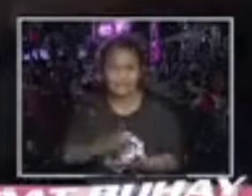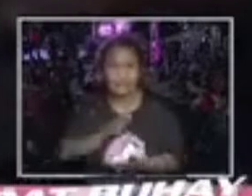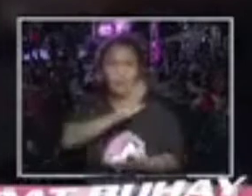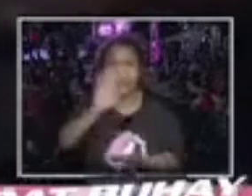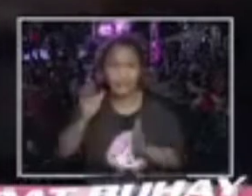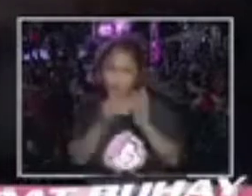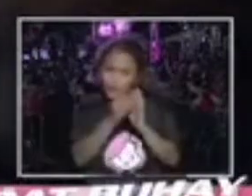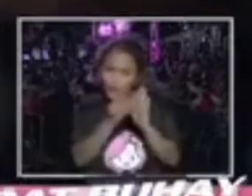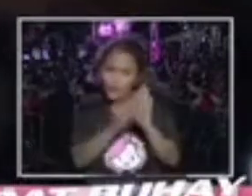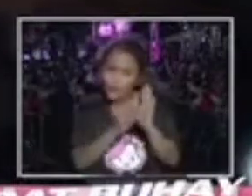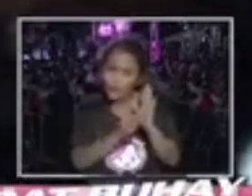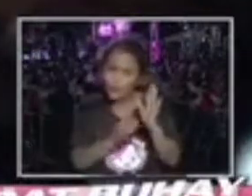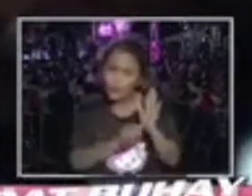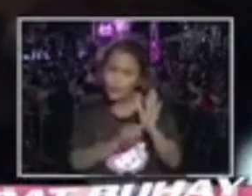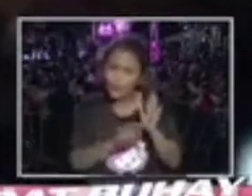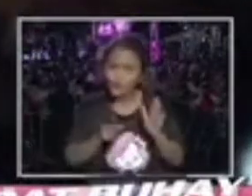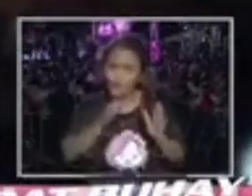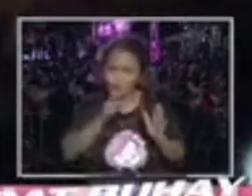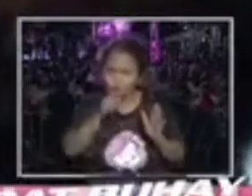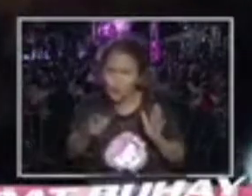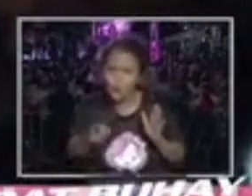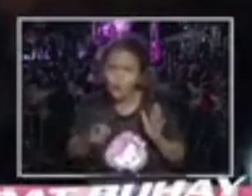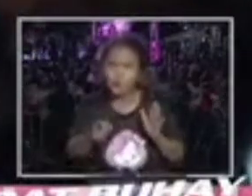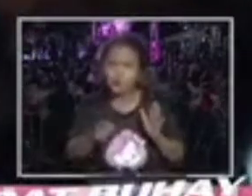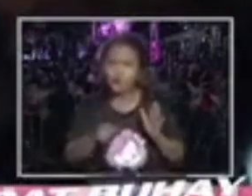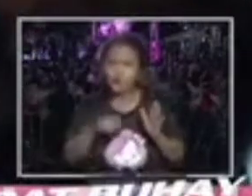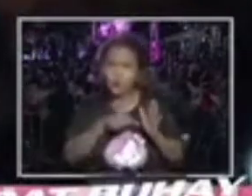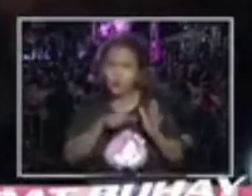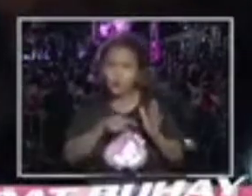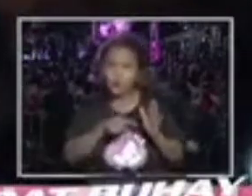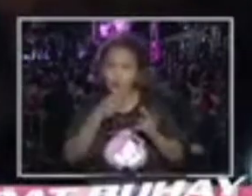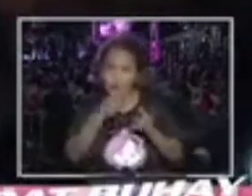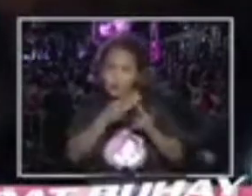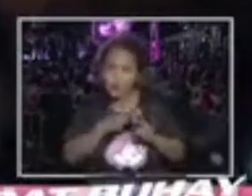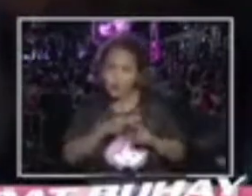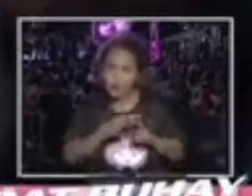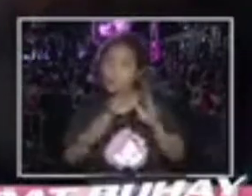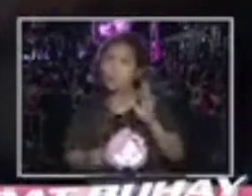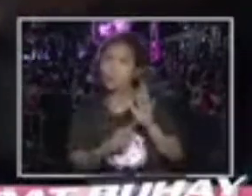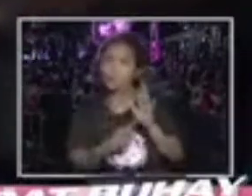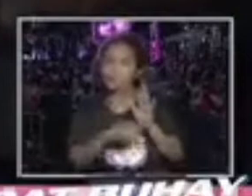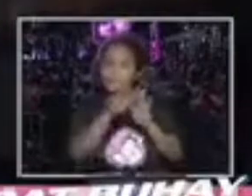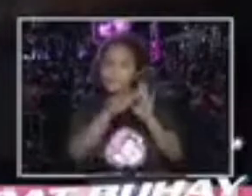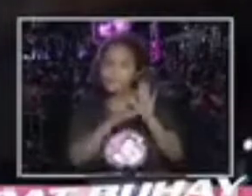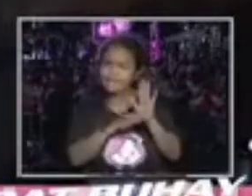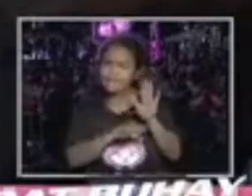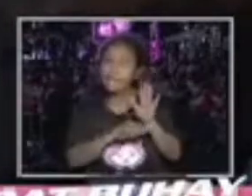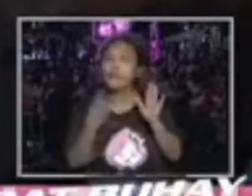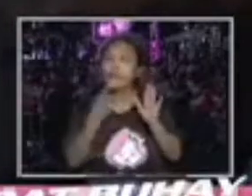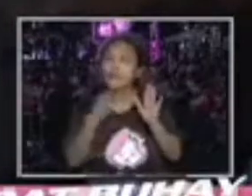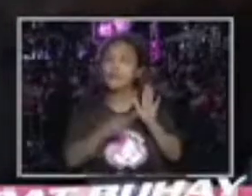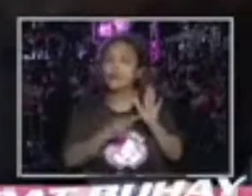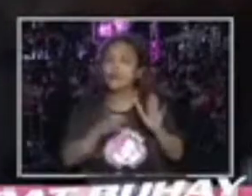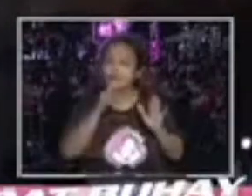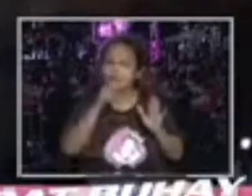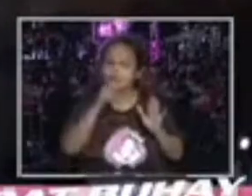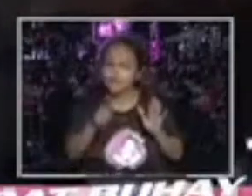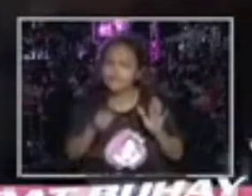listahan. Tiyakin na ang kasama dito, mga taong matitino,